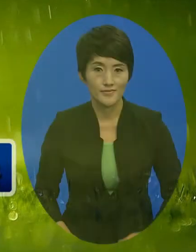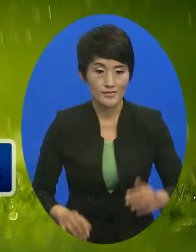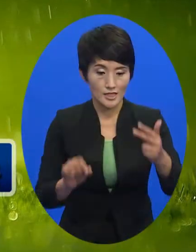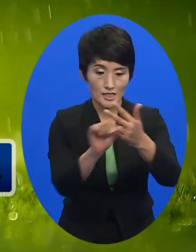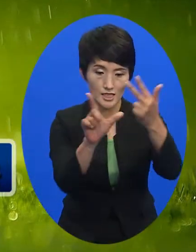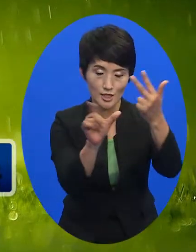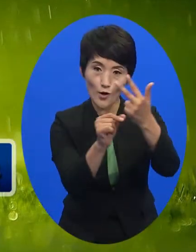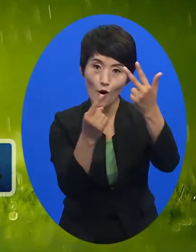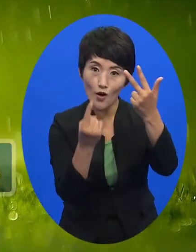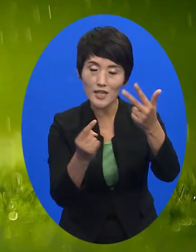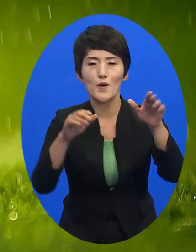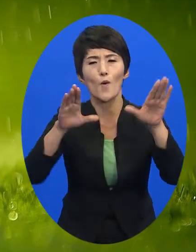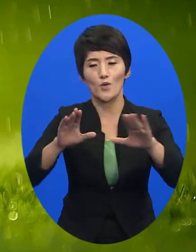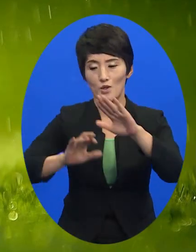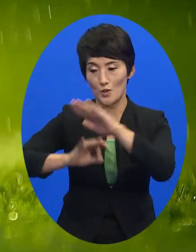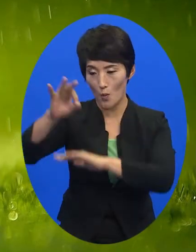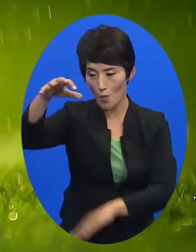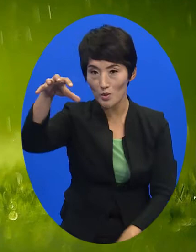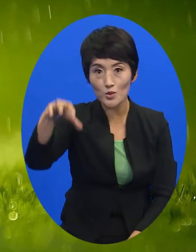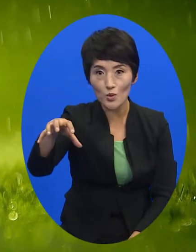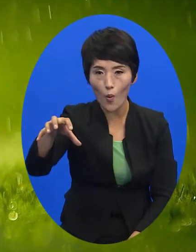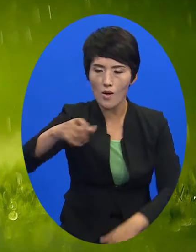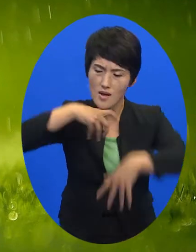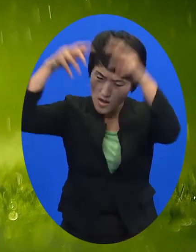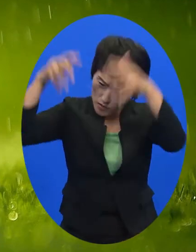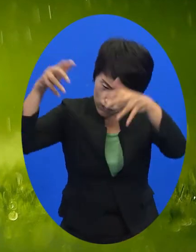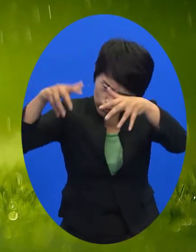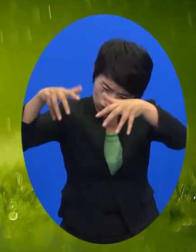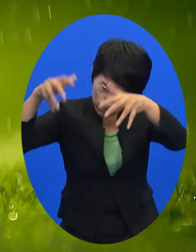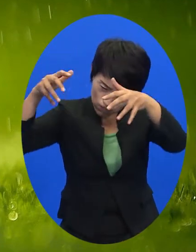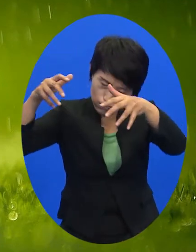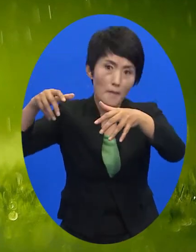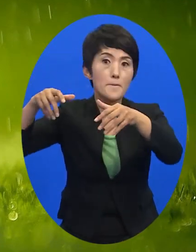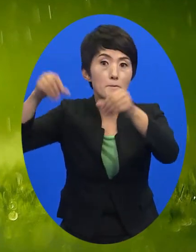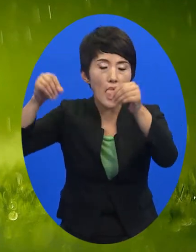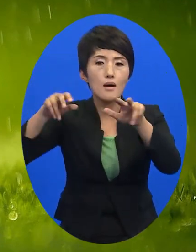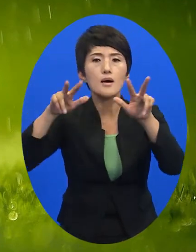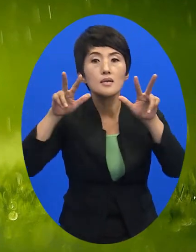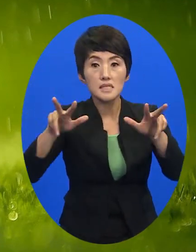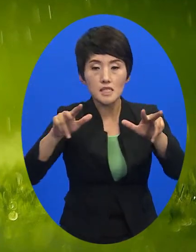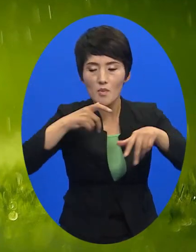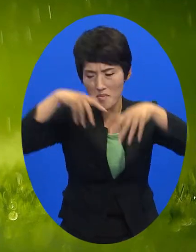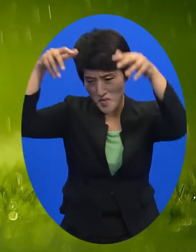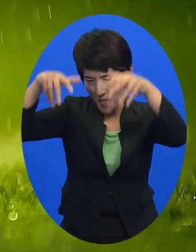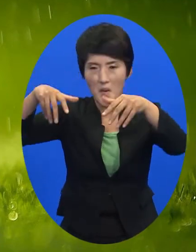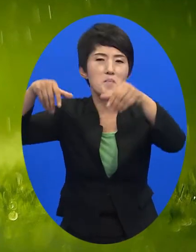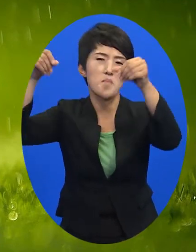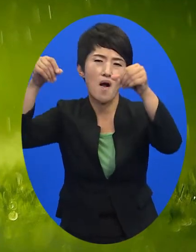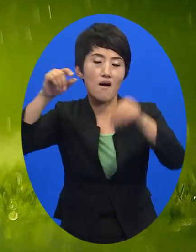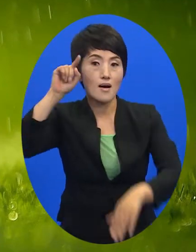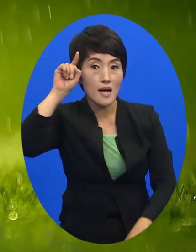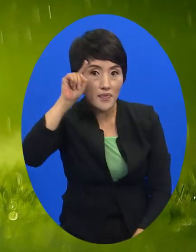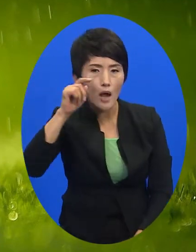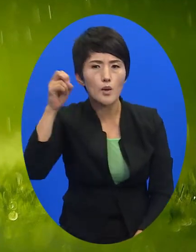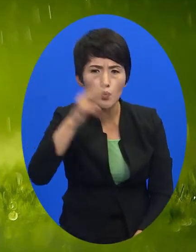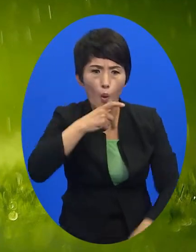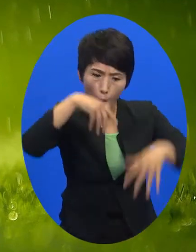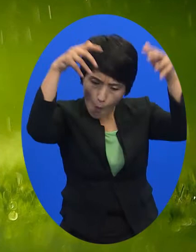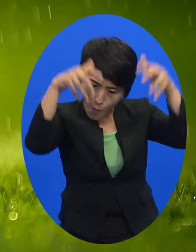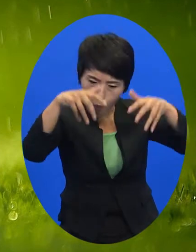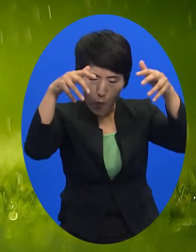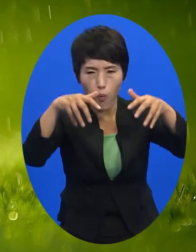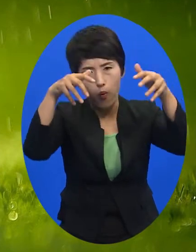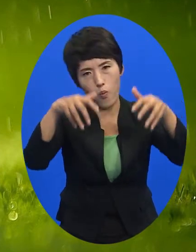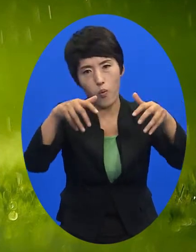7월의 첫날인 오늘 동쪽 지역을 중심으로 강한 소나기가 내렸습니다. 지금은 대부분 그친 상태지만 내일 또다시 비 소식이